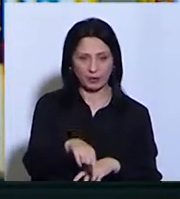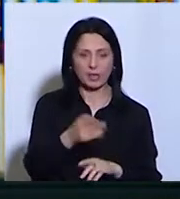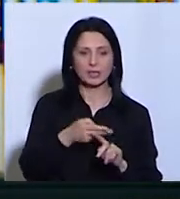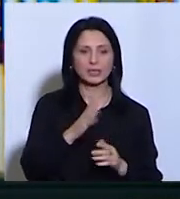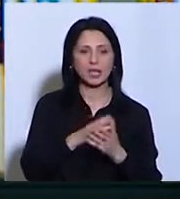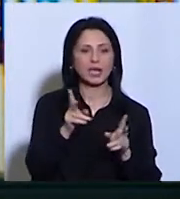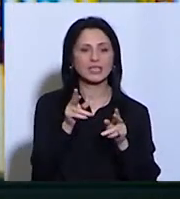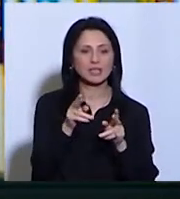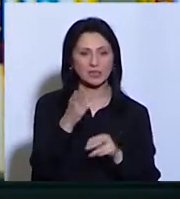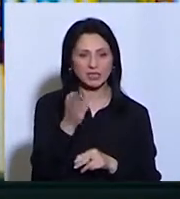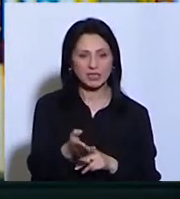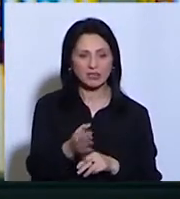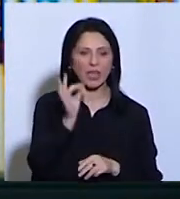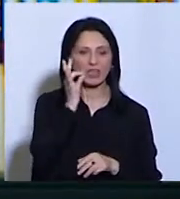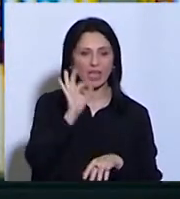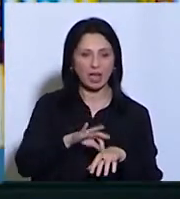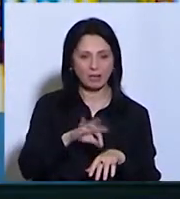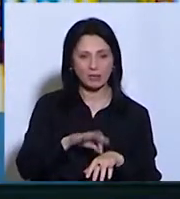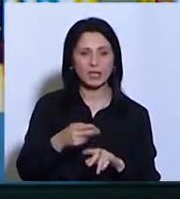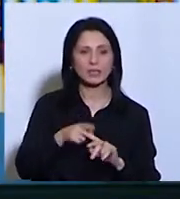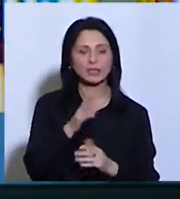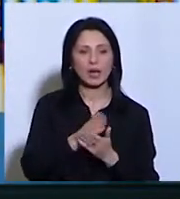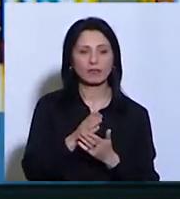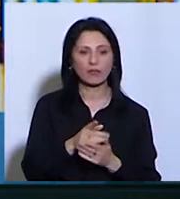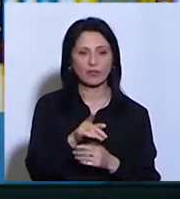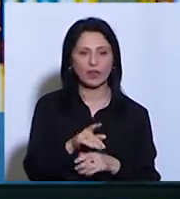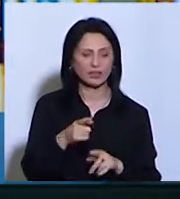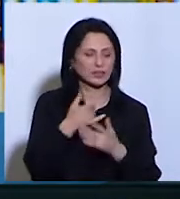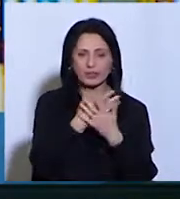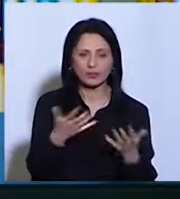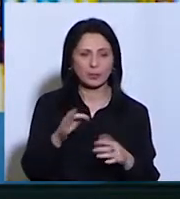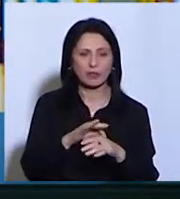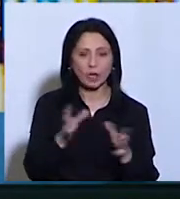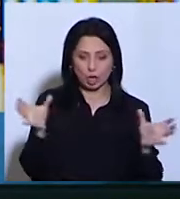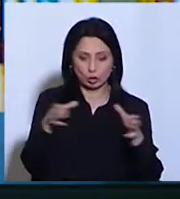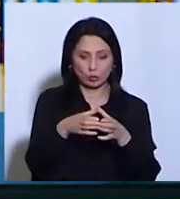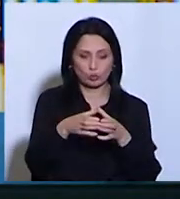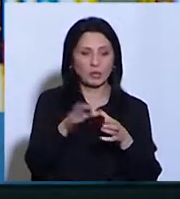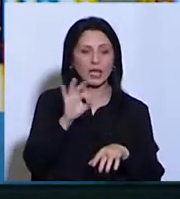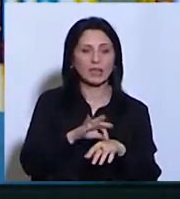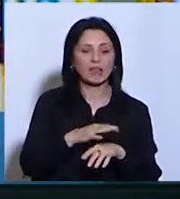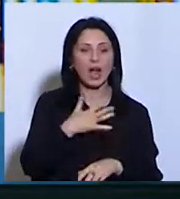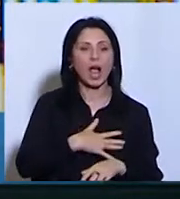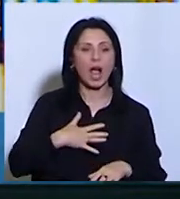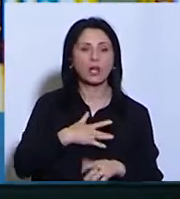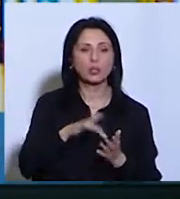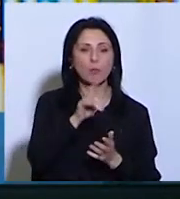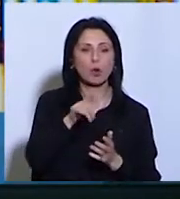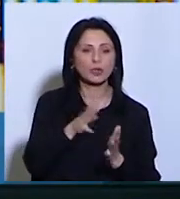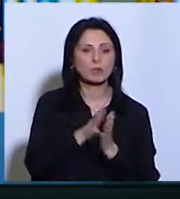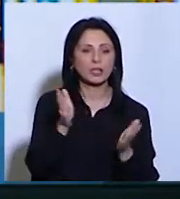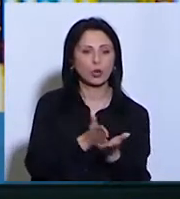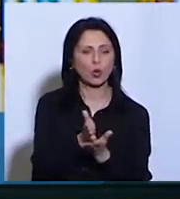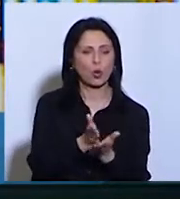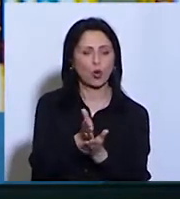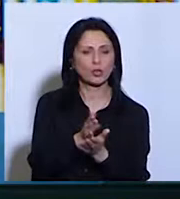არის სიმსივნეები, ეს არის დიაბეტი, ეს არის რევმატული დაავადებები, აი ჯგუფი დაავადებების, რომელიც აწუხებს თქვათ მოსახლეობის,